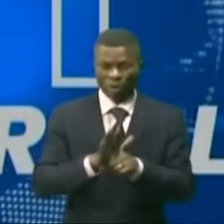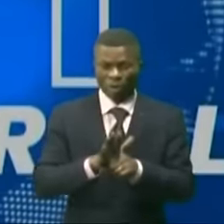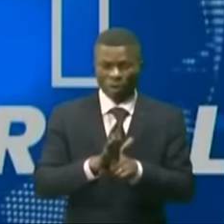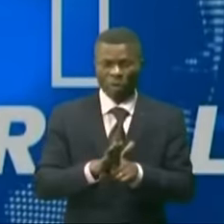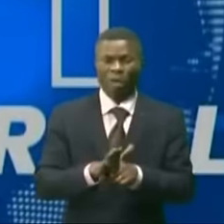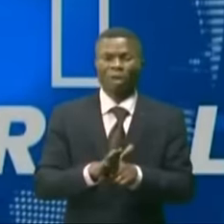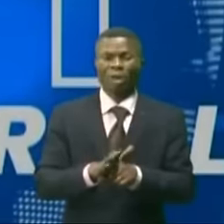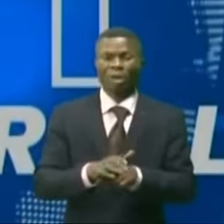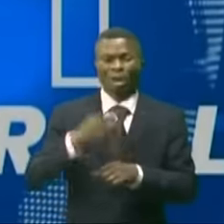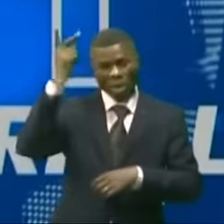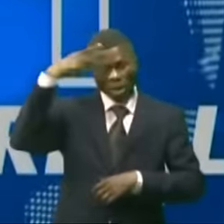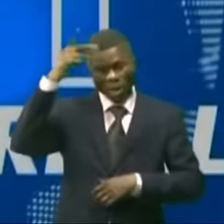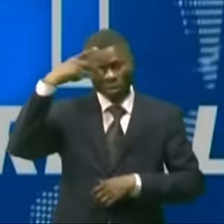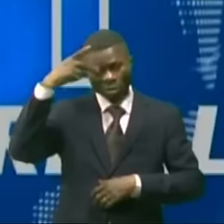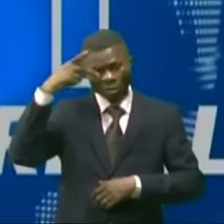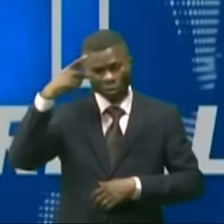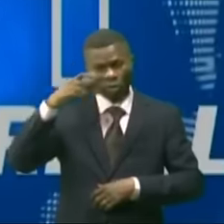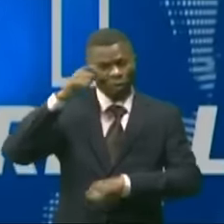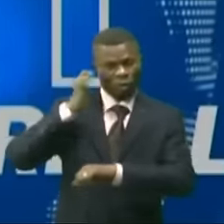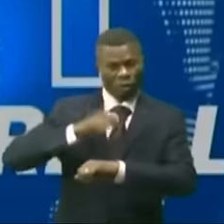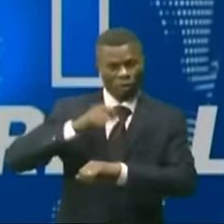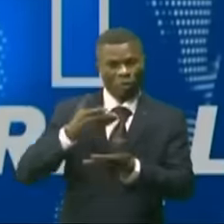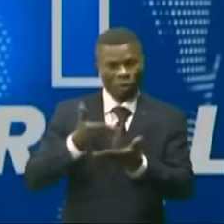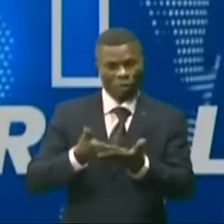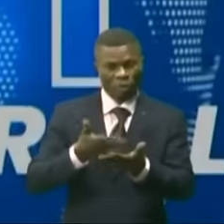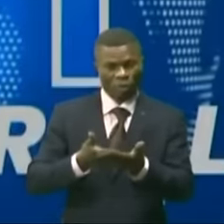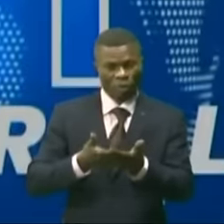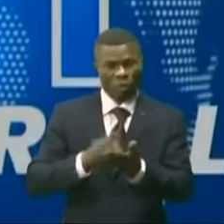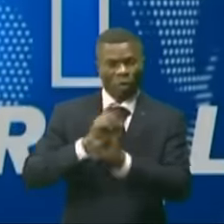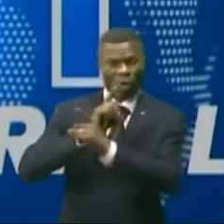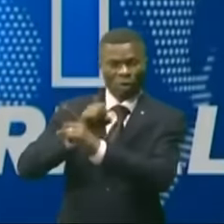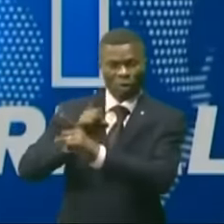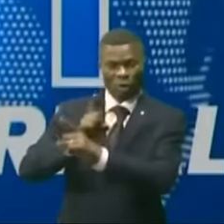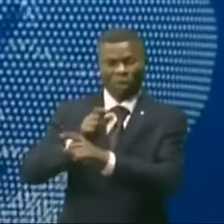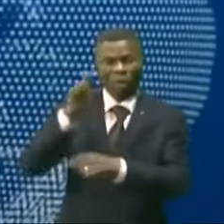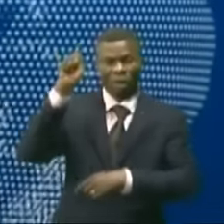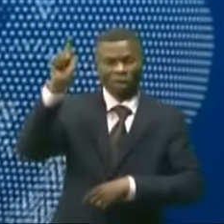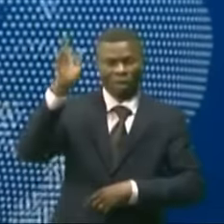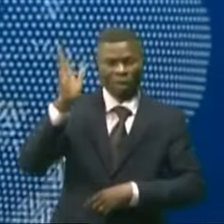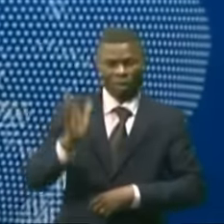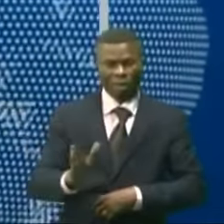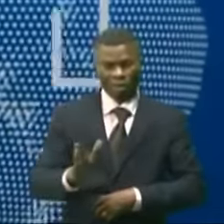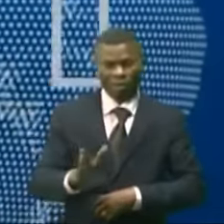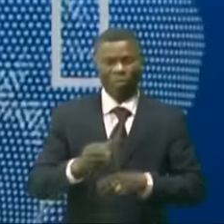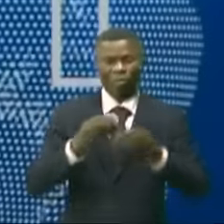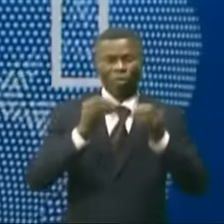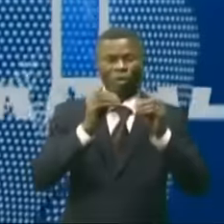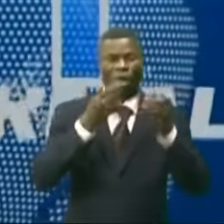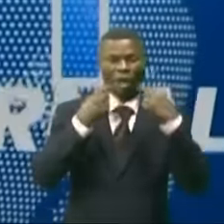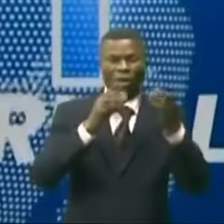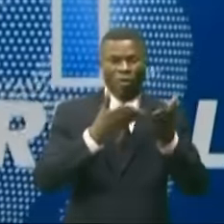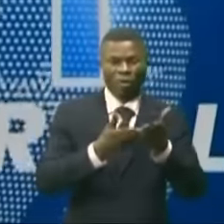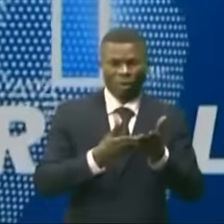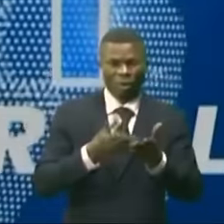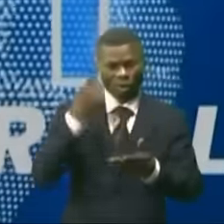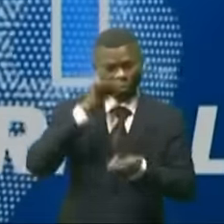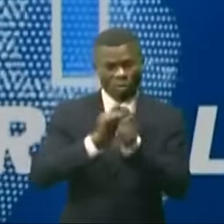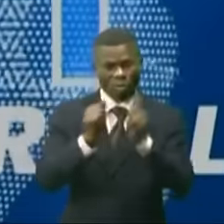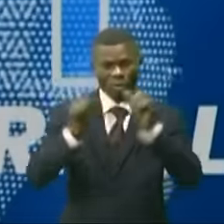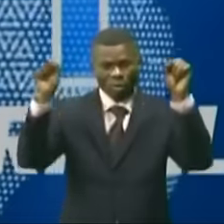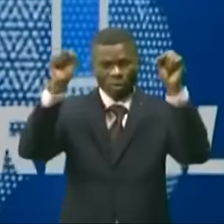existe la politique judiciaire de protection des témoins et renseignants par ailleurs en raison du